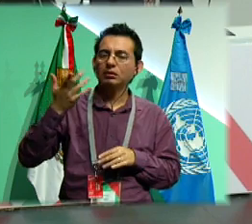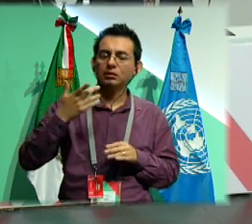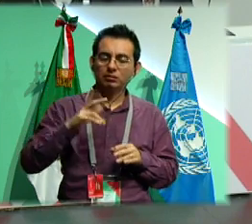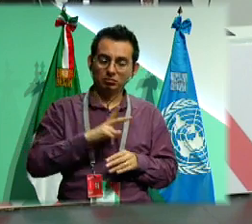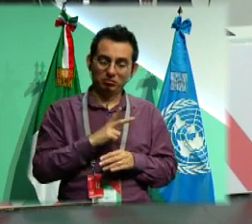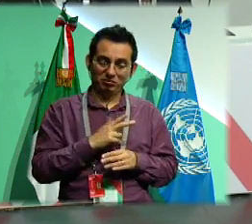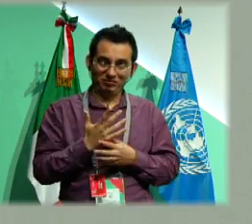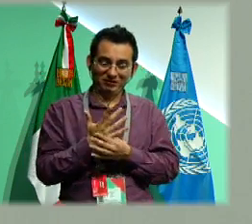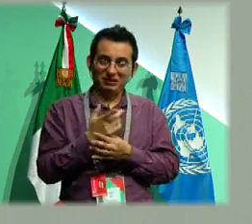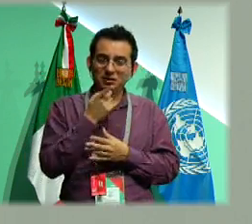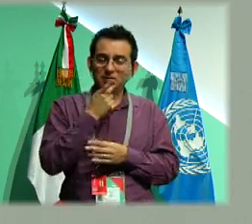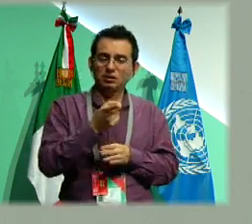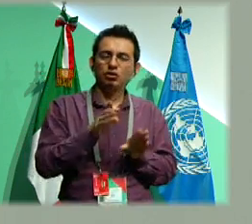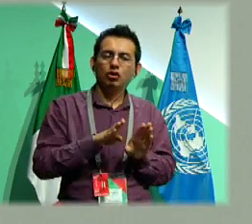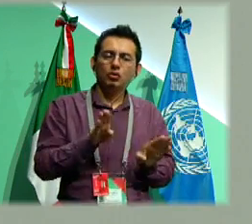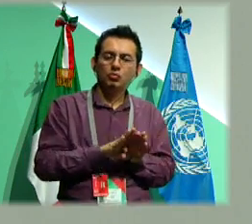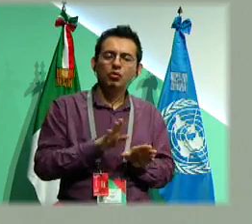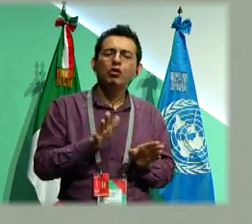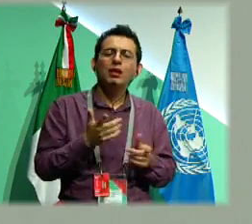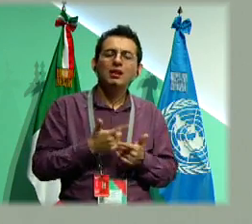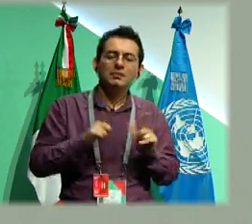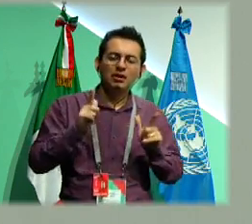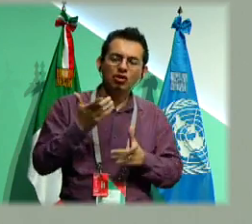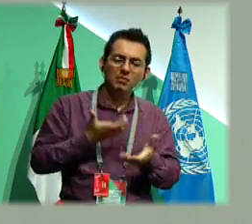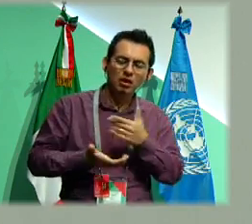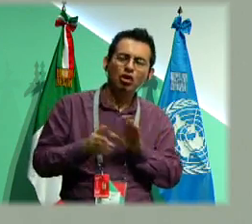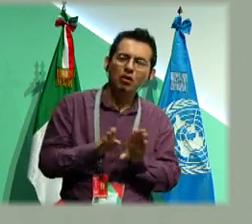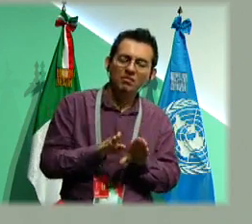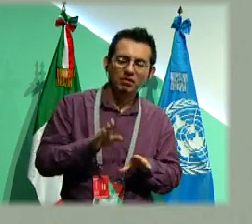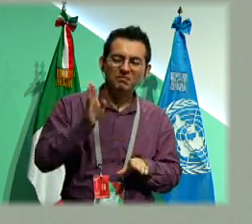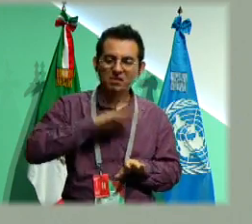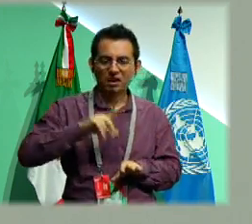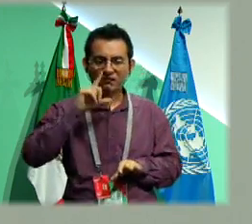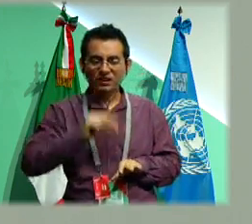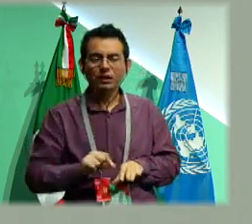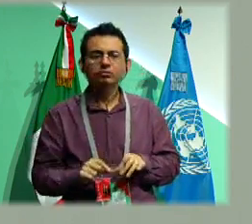que les accords commerciaux ne fonctionnent pas ou que c'est un échec, non,